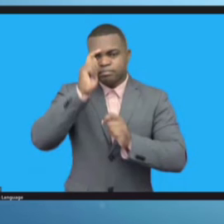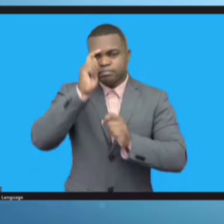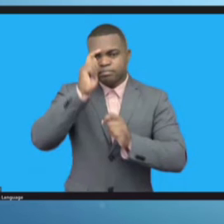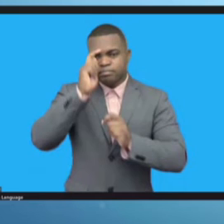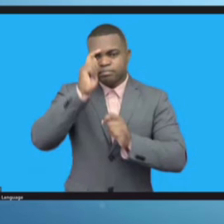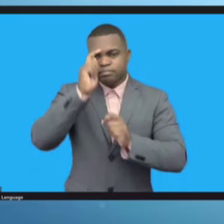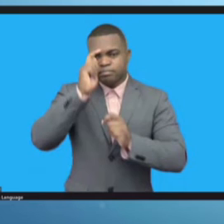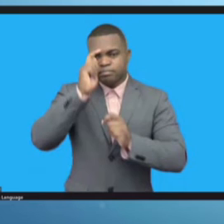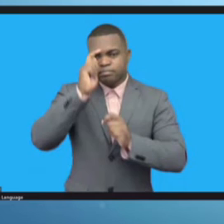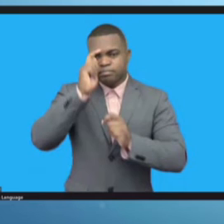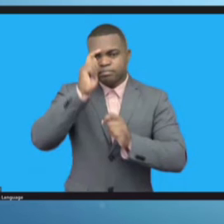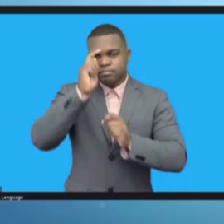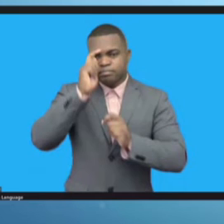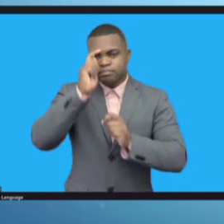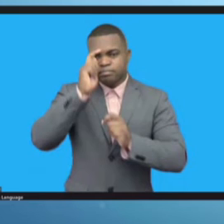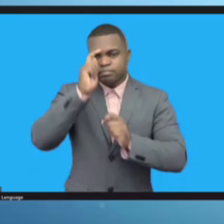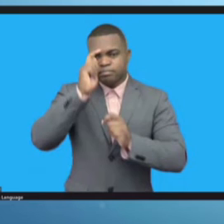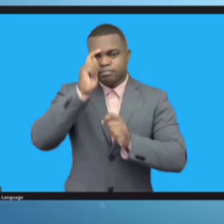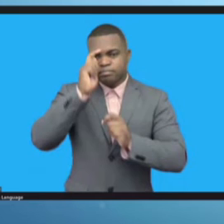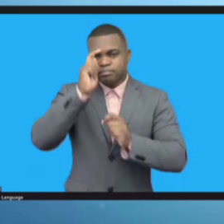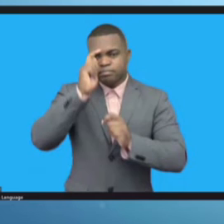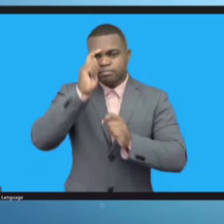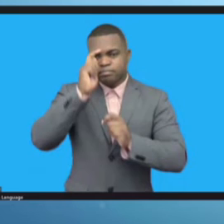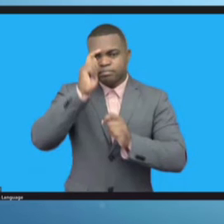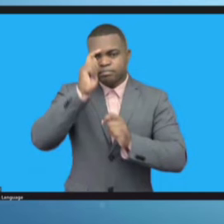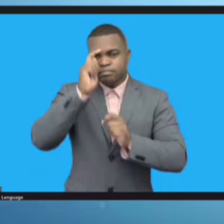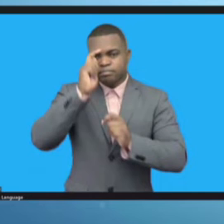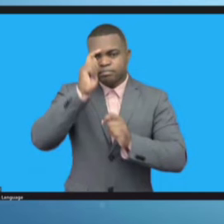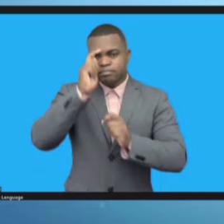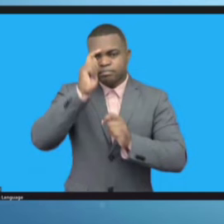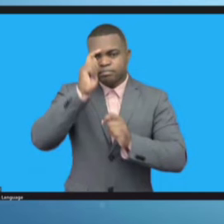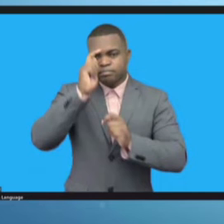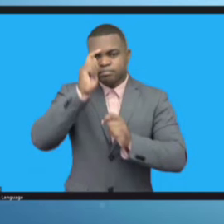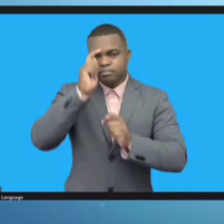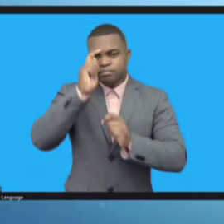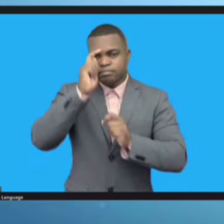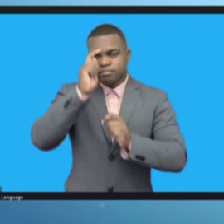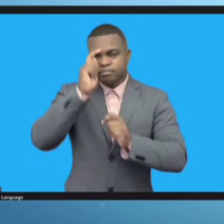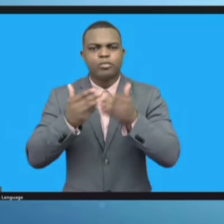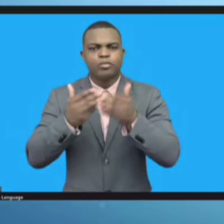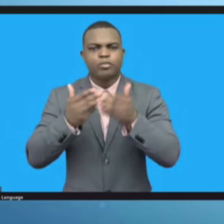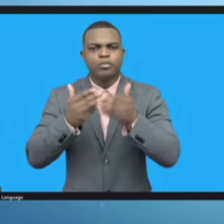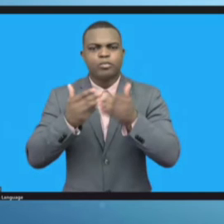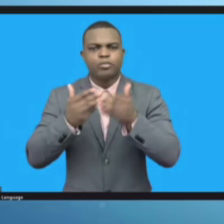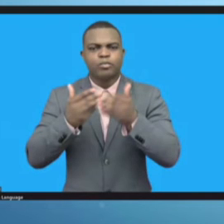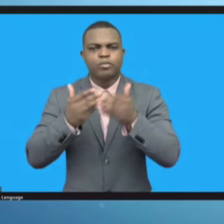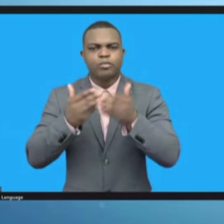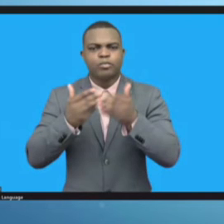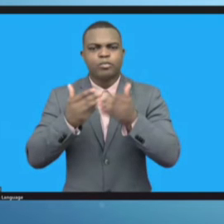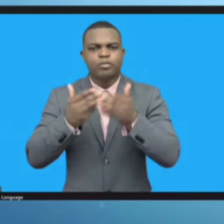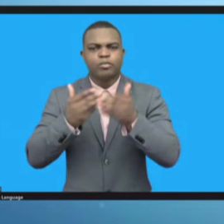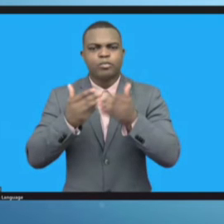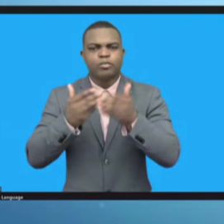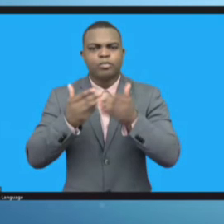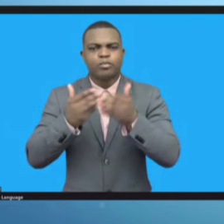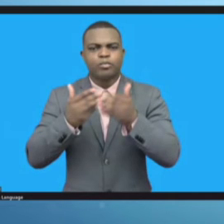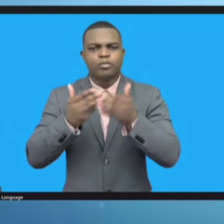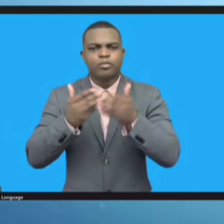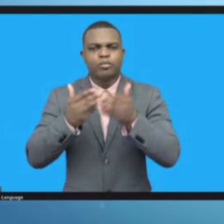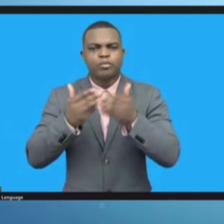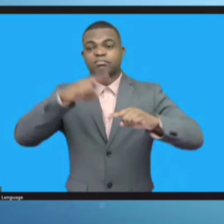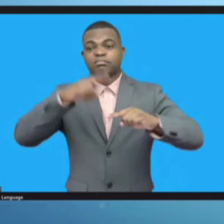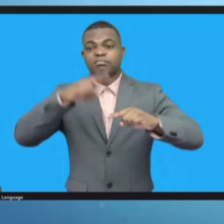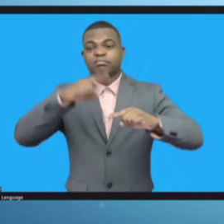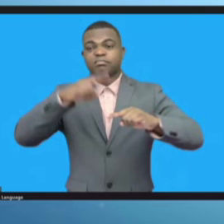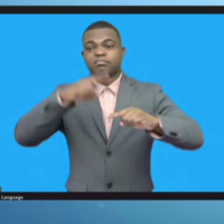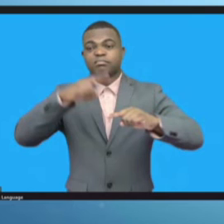要避免互联网的碎片化，要有一个标准的环境。在这个过程中，我